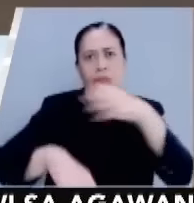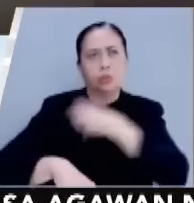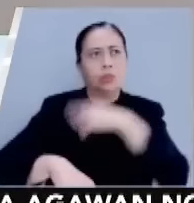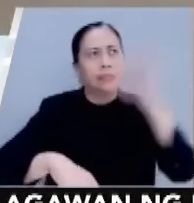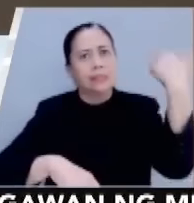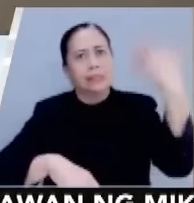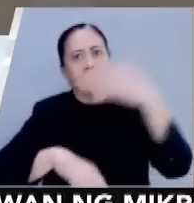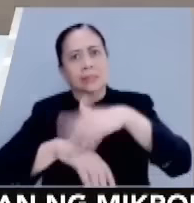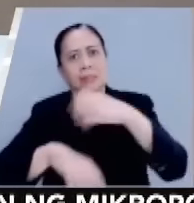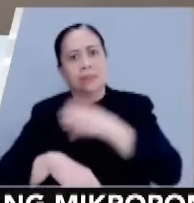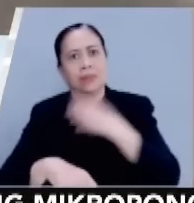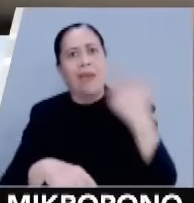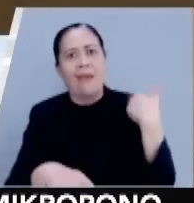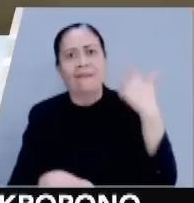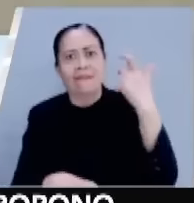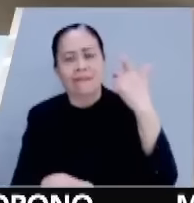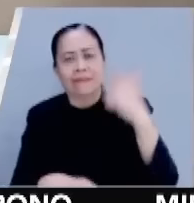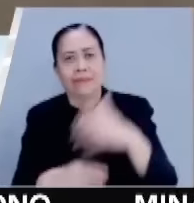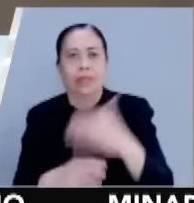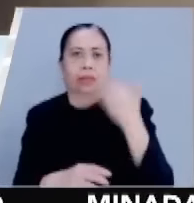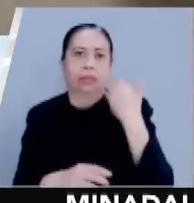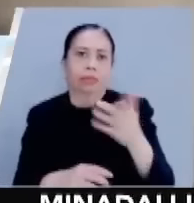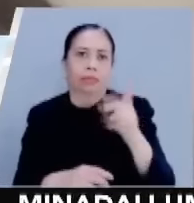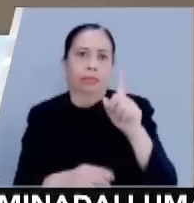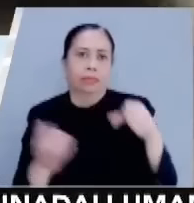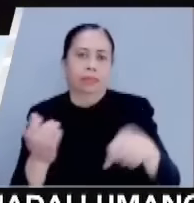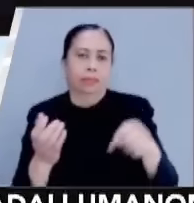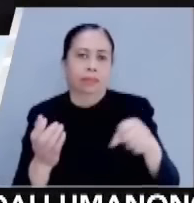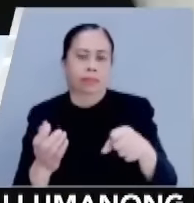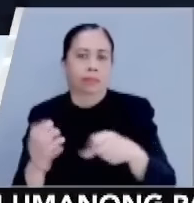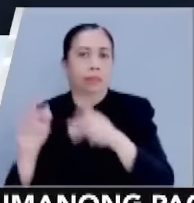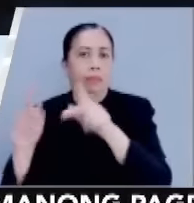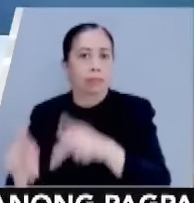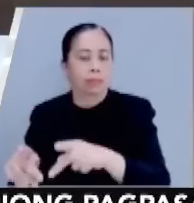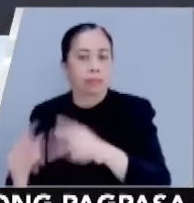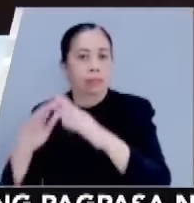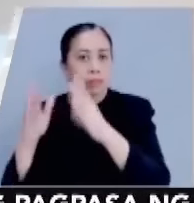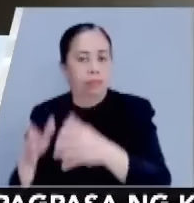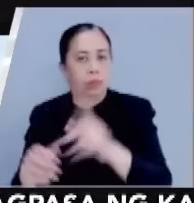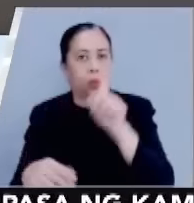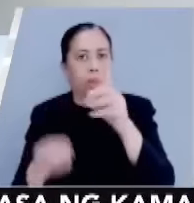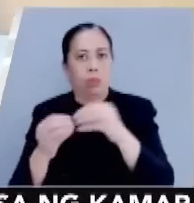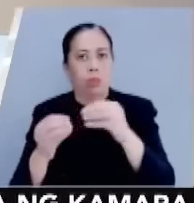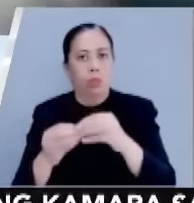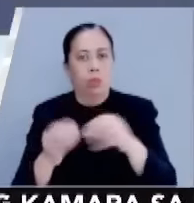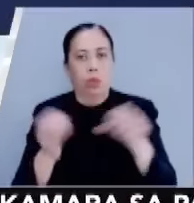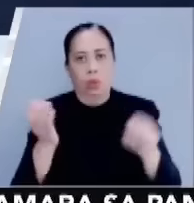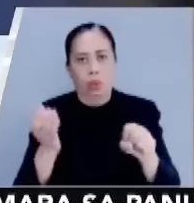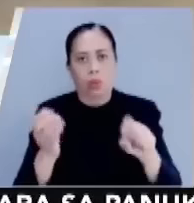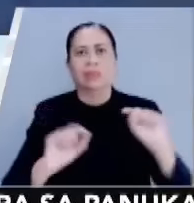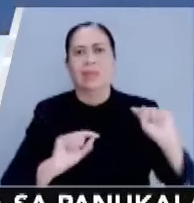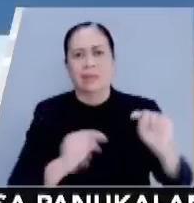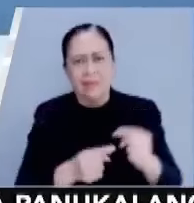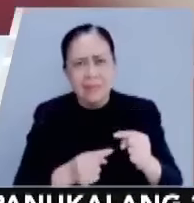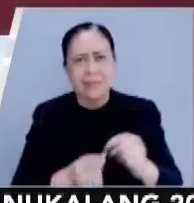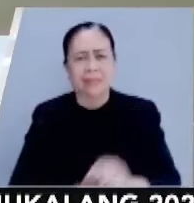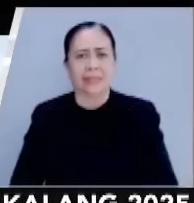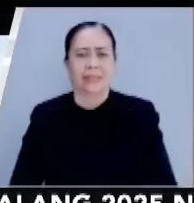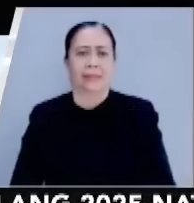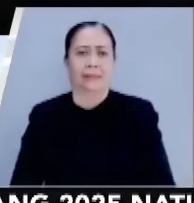May baril! Tawag kayo na patay ang isang tanod at isang residente. May isa pang tanod ang nasugatan. Si Abo na pa rin! Si Puro na pa rin!